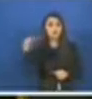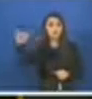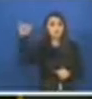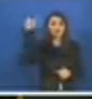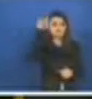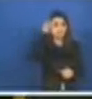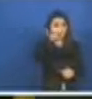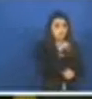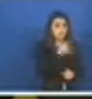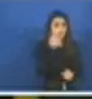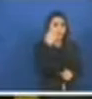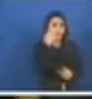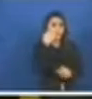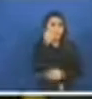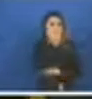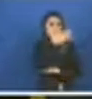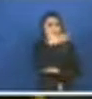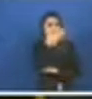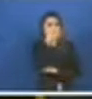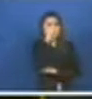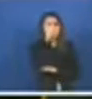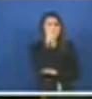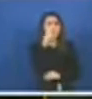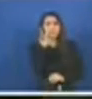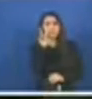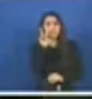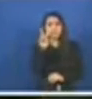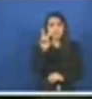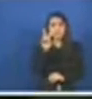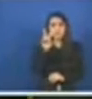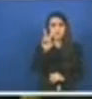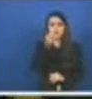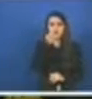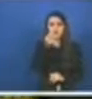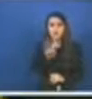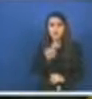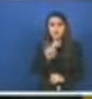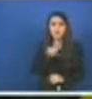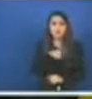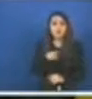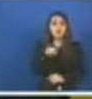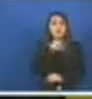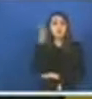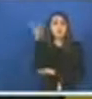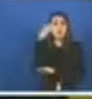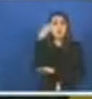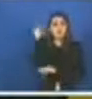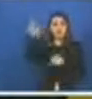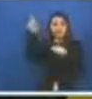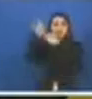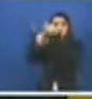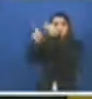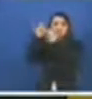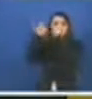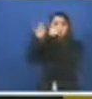konuk evinin önündeki bayrak direklerinden birisine sözde Kürdistan bayrağı asılmıştır.